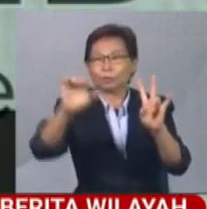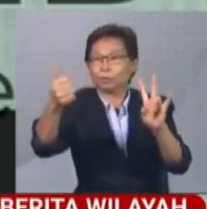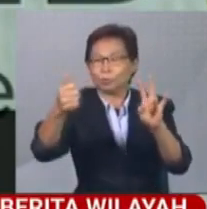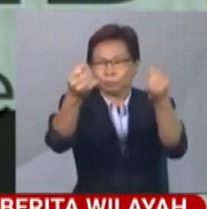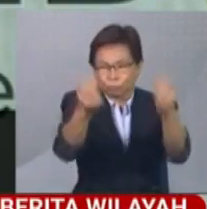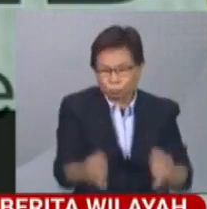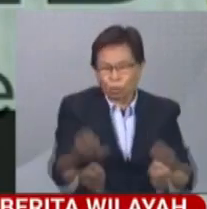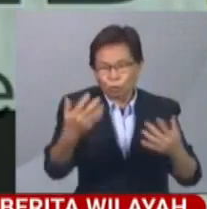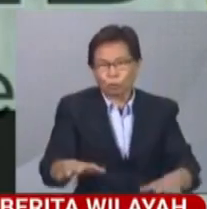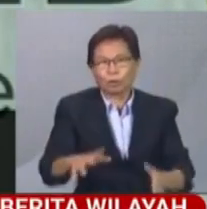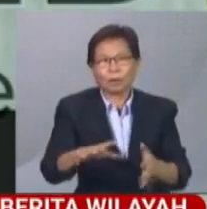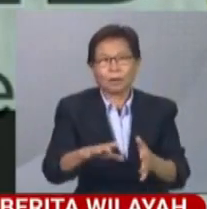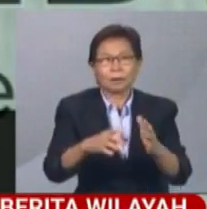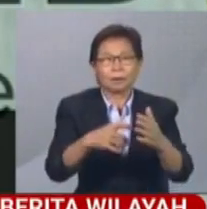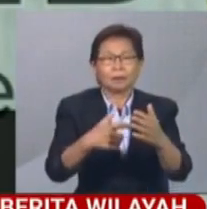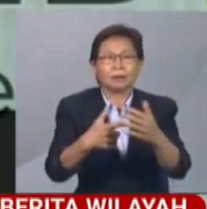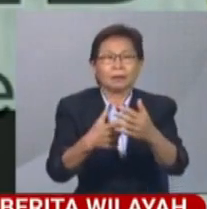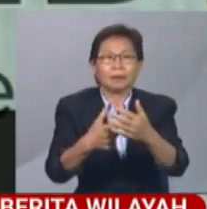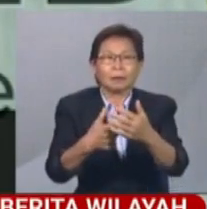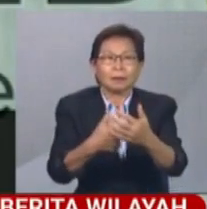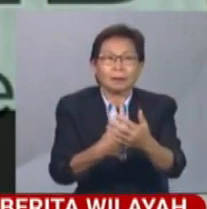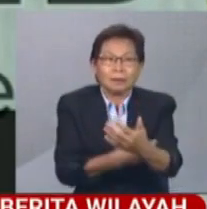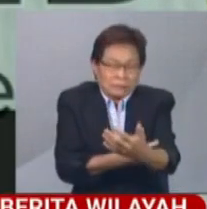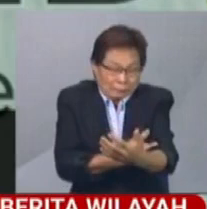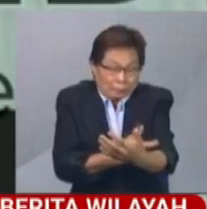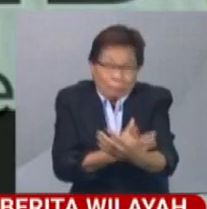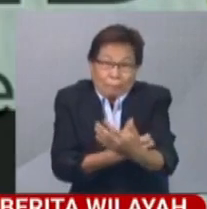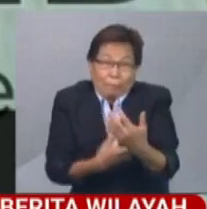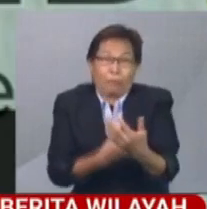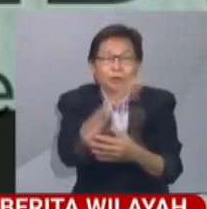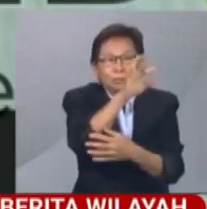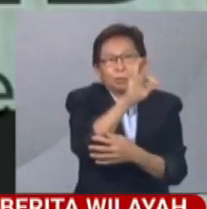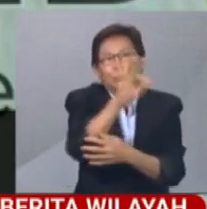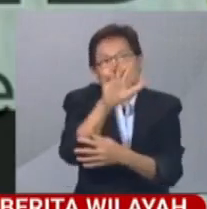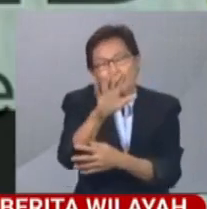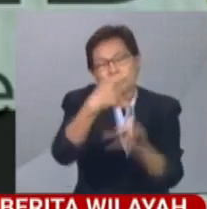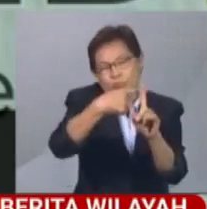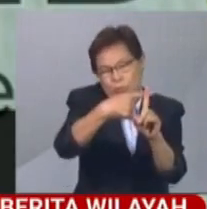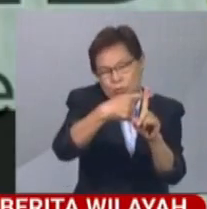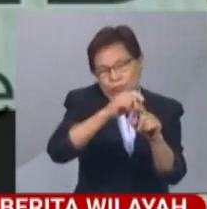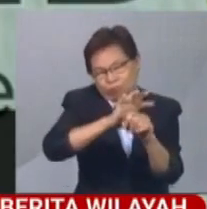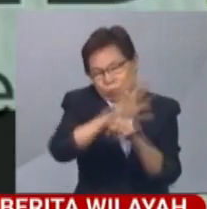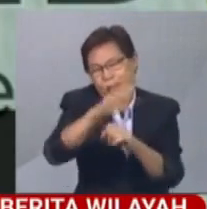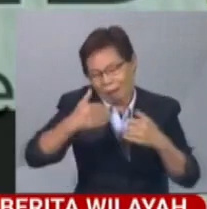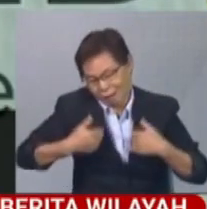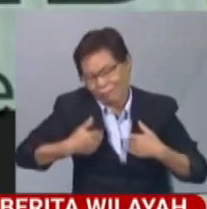7,910 individu telah disampel, di mana 95 kes positif dikesan,